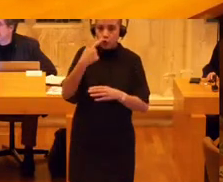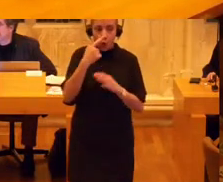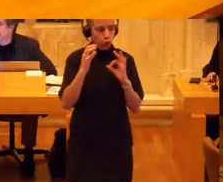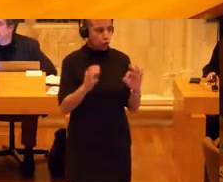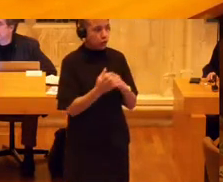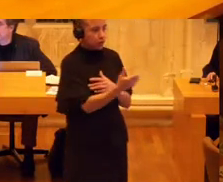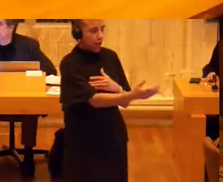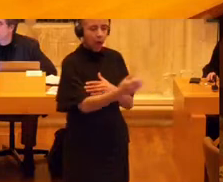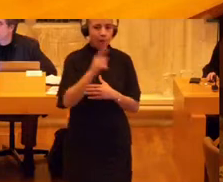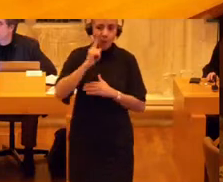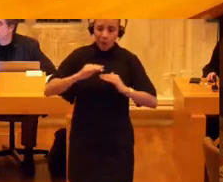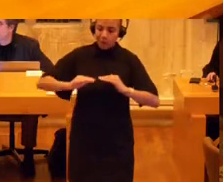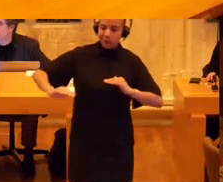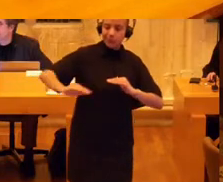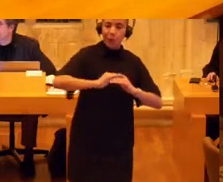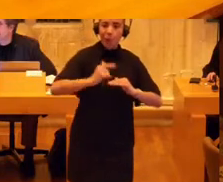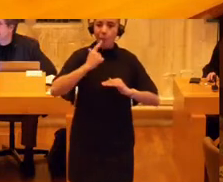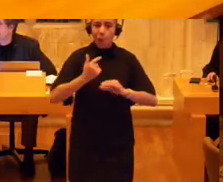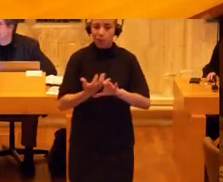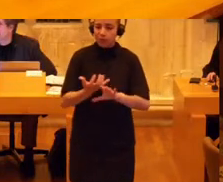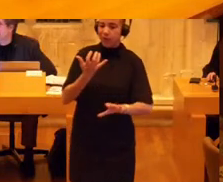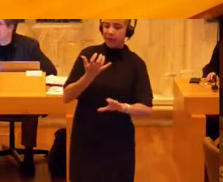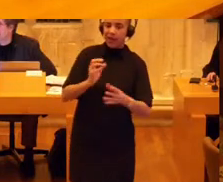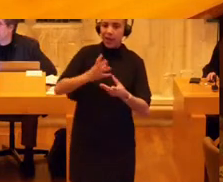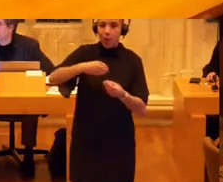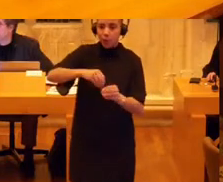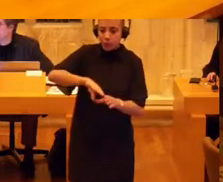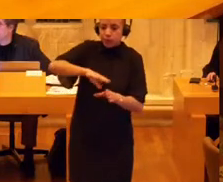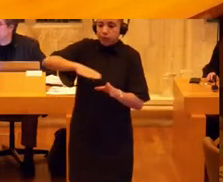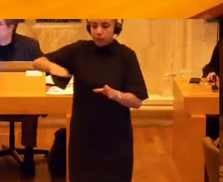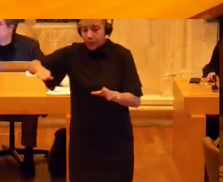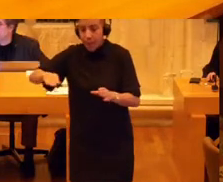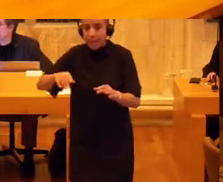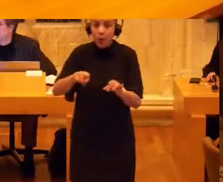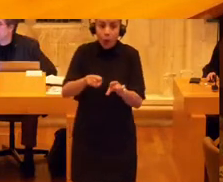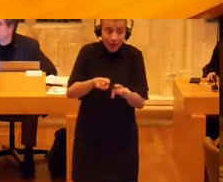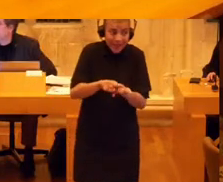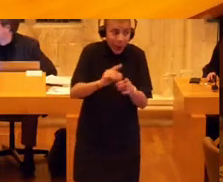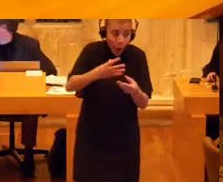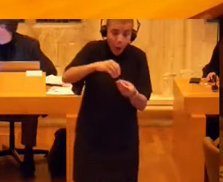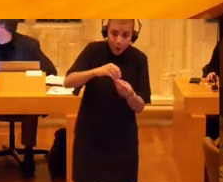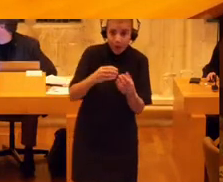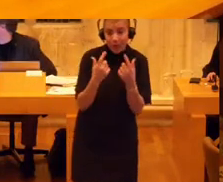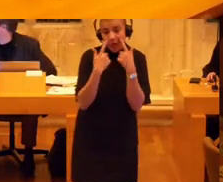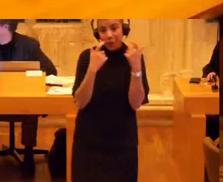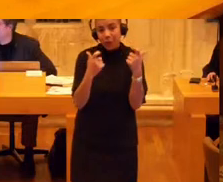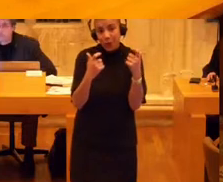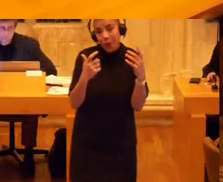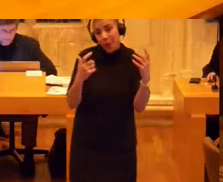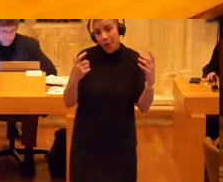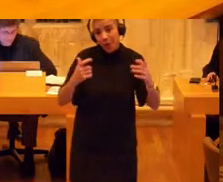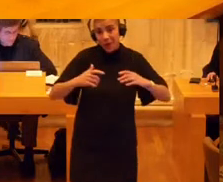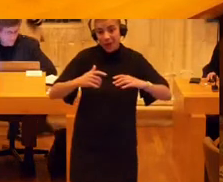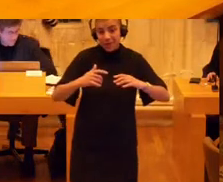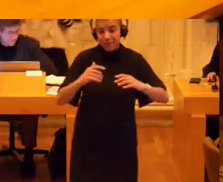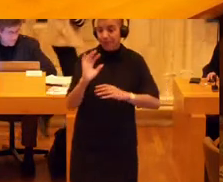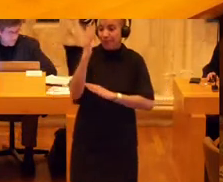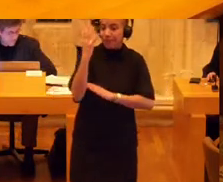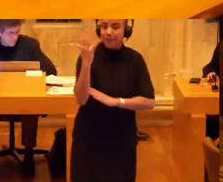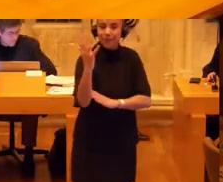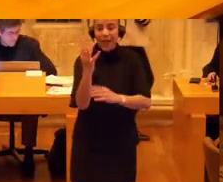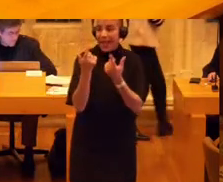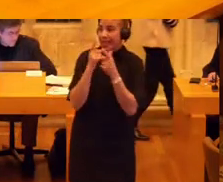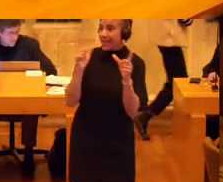par le léger dénivelé. Et puis, il y a la nécessité aussi d'aller chercher la végétalisation des arbres dans les espaces qui le permettent. En